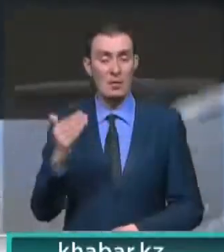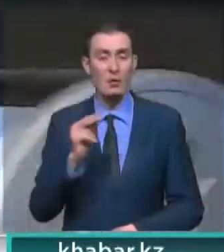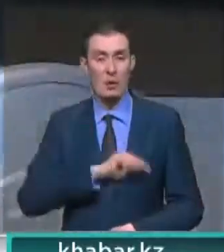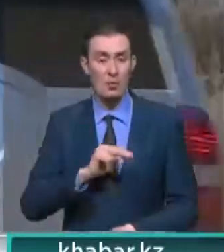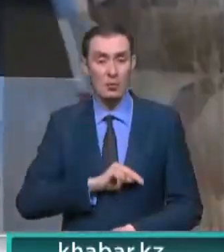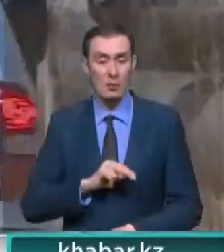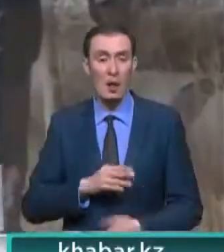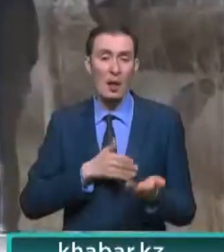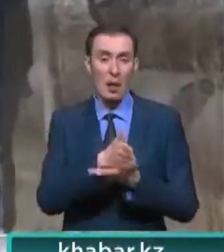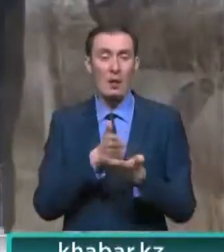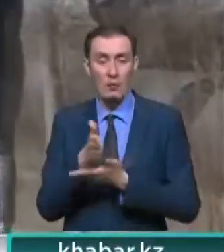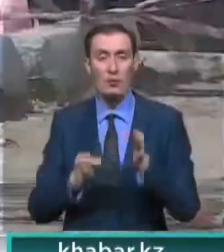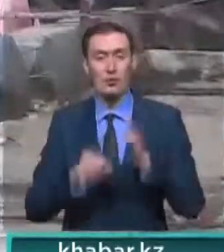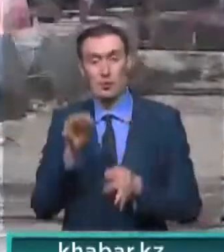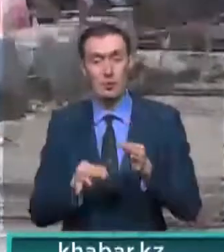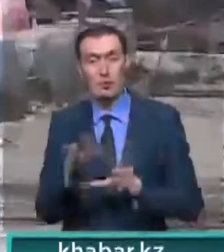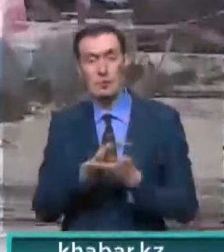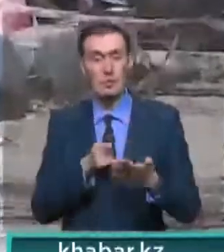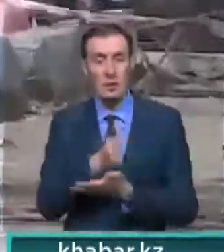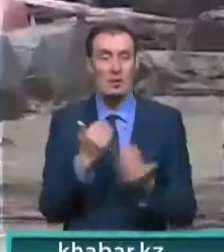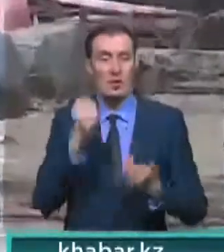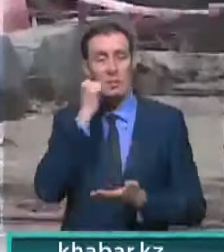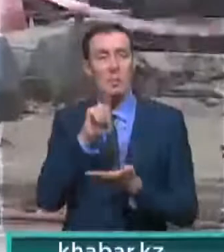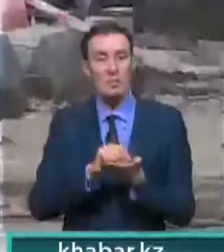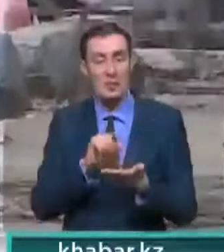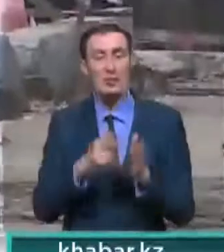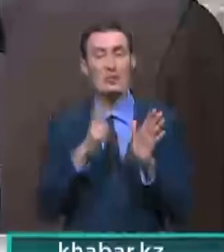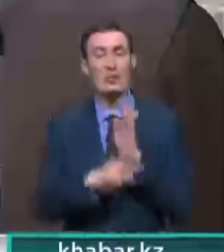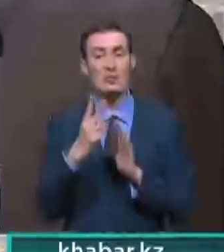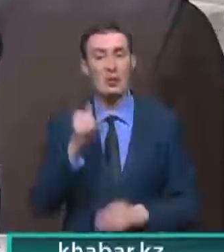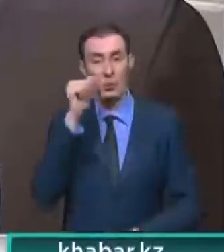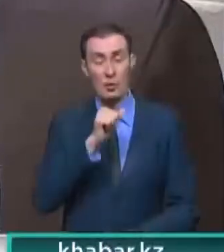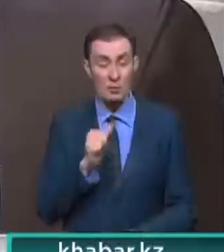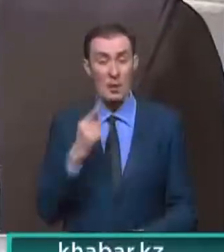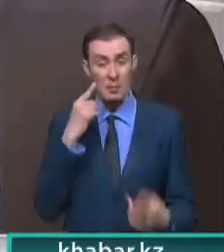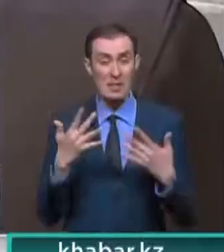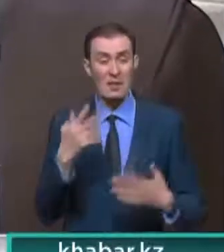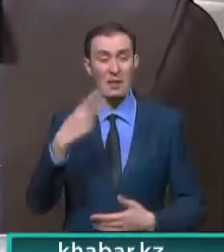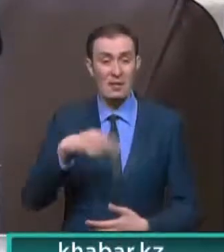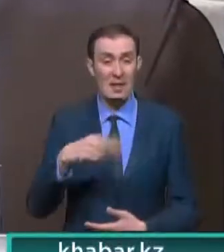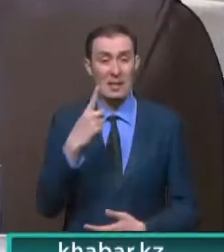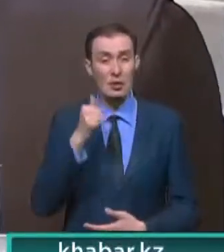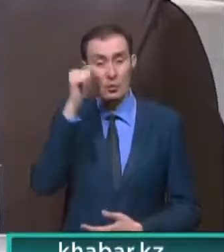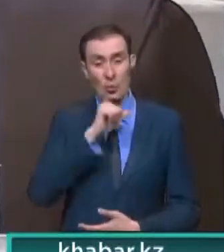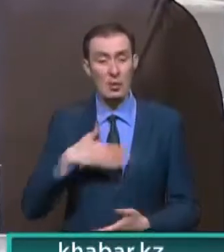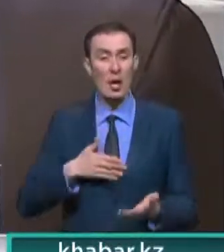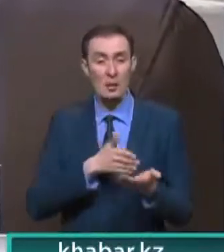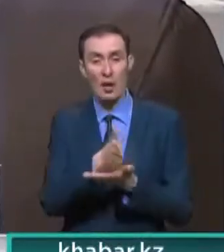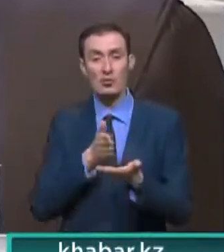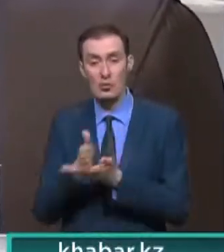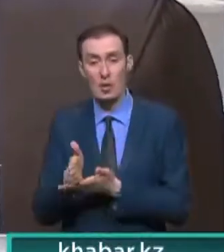стало хождение по судам и инстанциям. Сейчас пенсионеру 83 года. И вот 21 год доказываю о том,